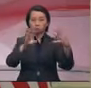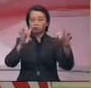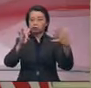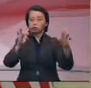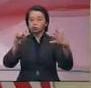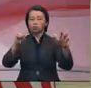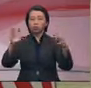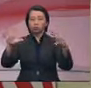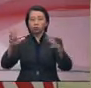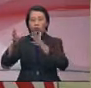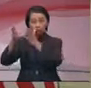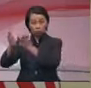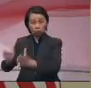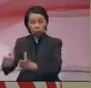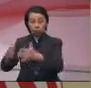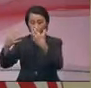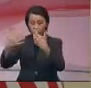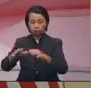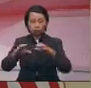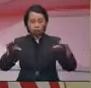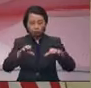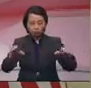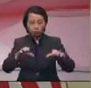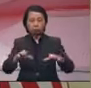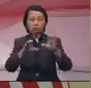15,805 anggota yang telah membuat